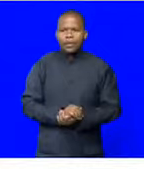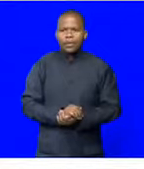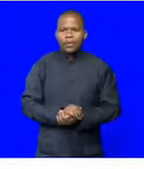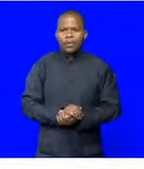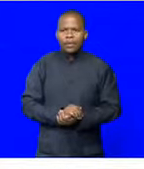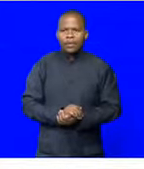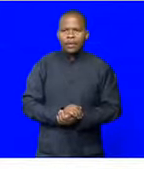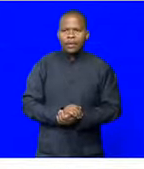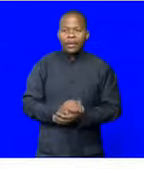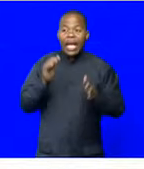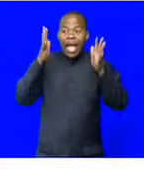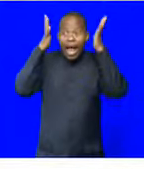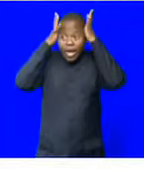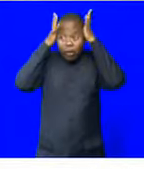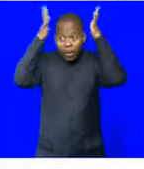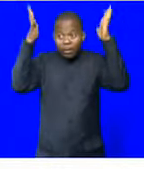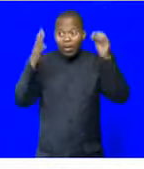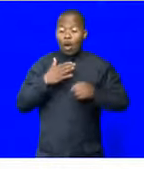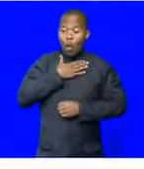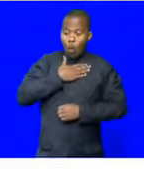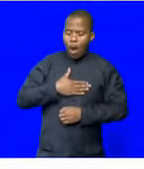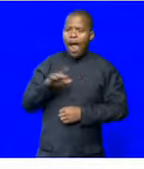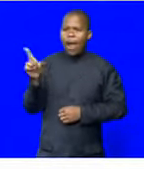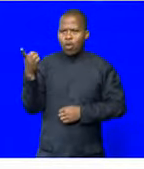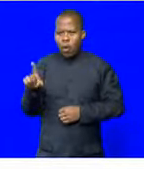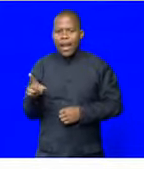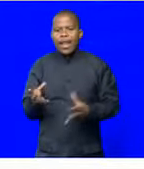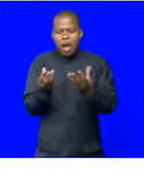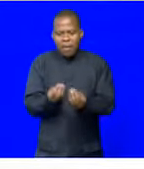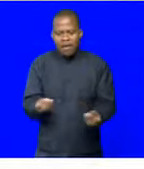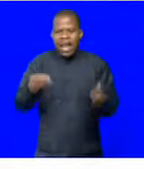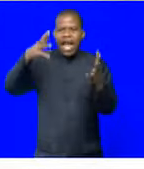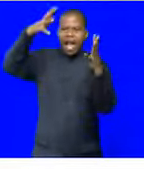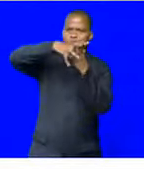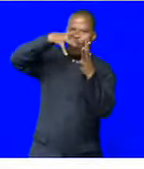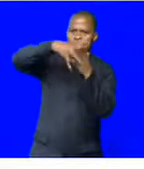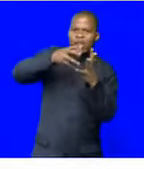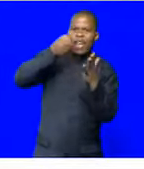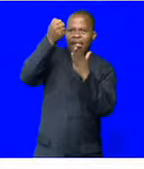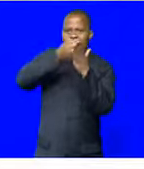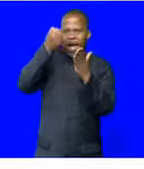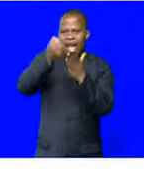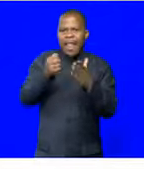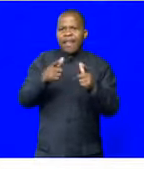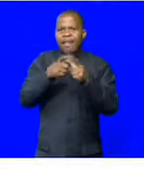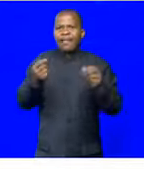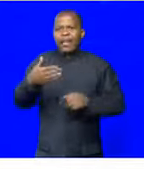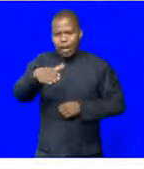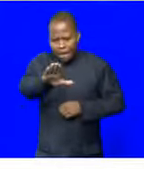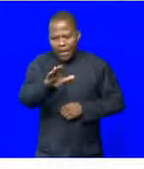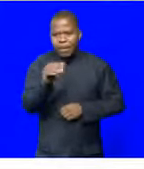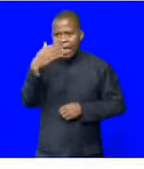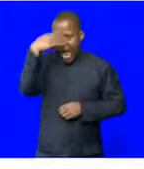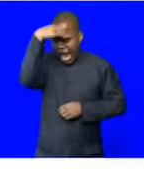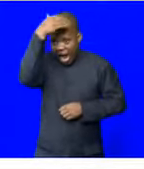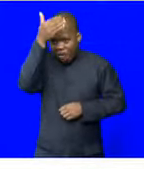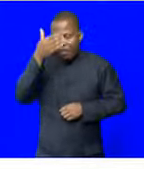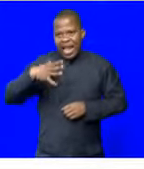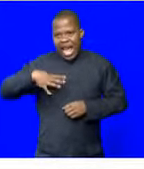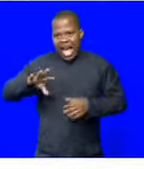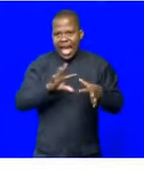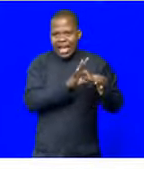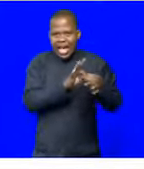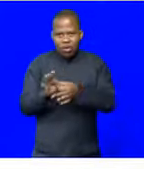live lelitibophelele ngayo ekucedzeni ikuhlukubeteka kwebamvana kuleli, hulumende ngekwesekelwa tinhlangothi letithinzekako